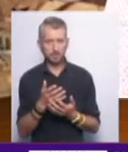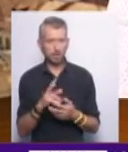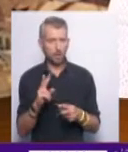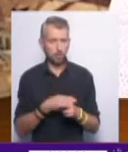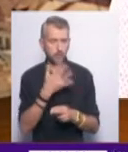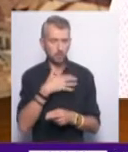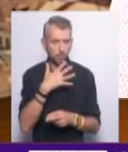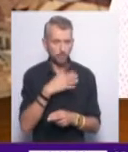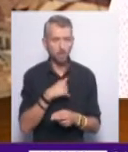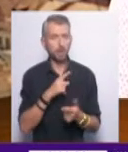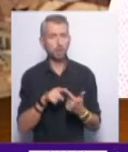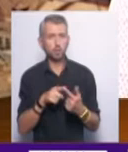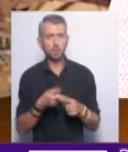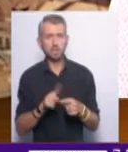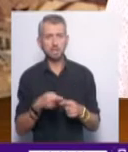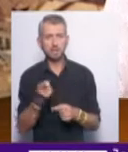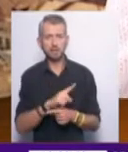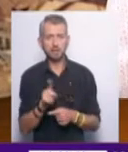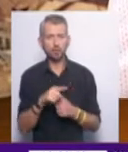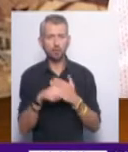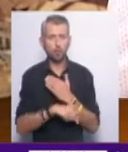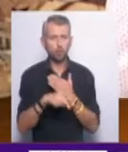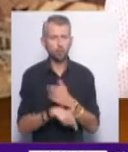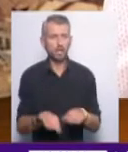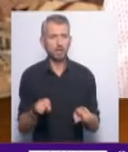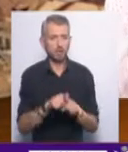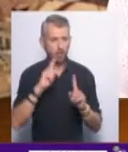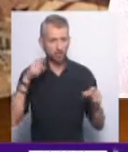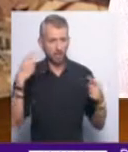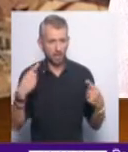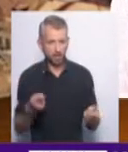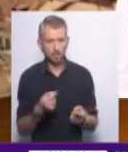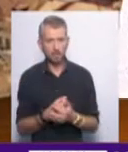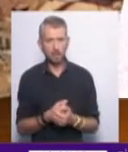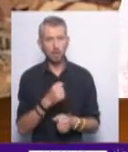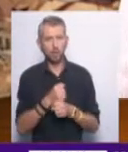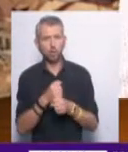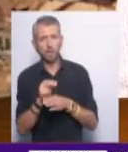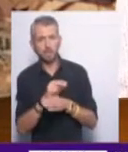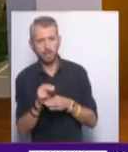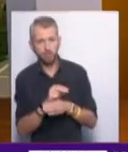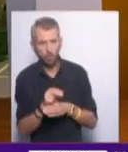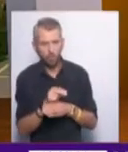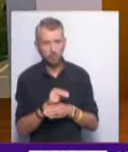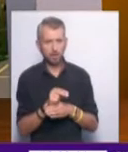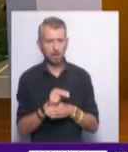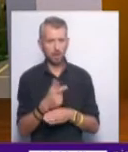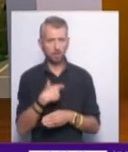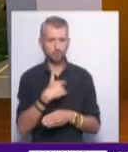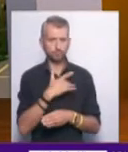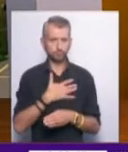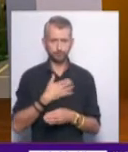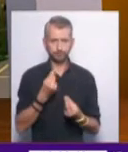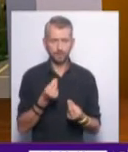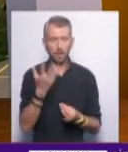обезкровили. Друге – це те, що корупція така шалена, роблять тобто ремонти, самостійно по кишеням собі розкладають, а коли